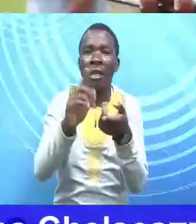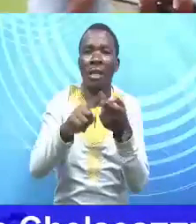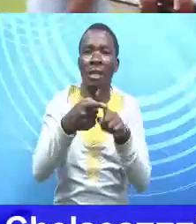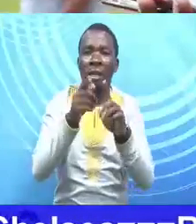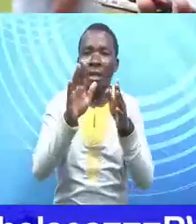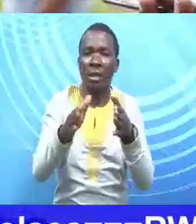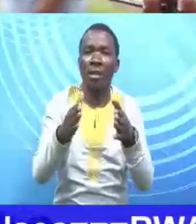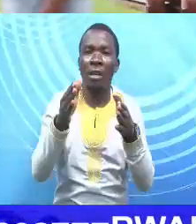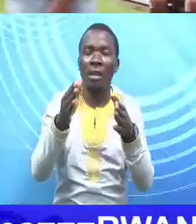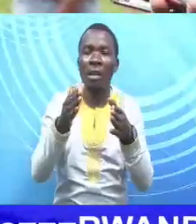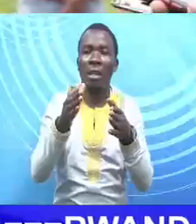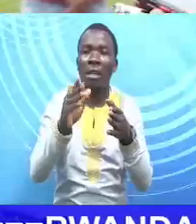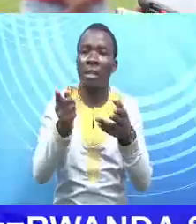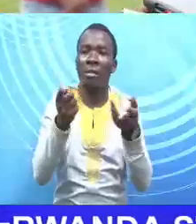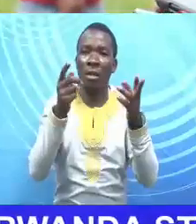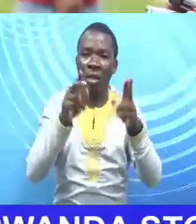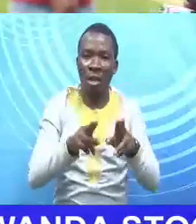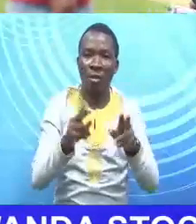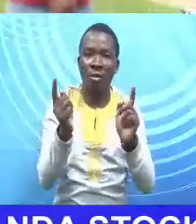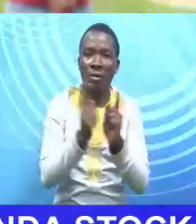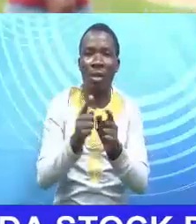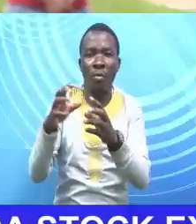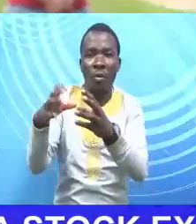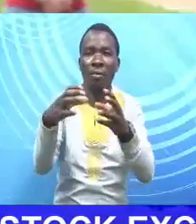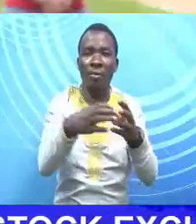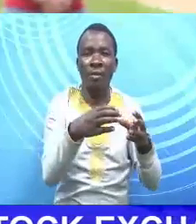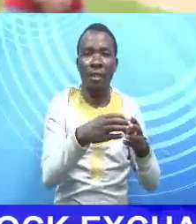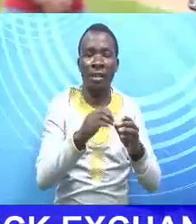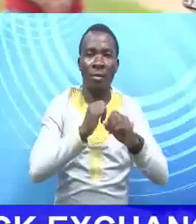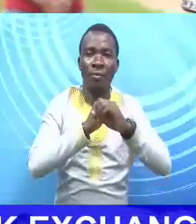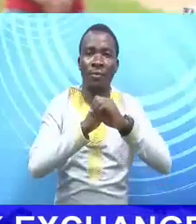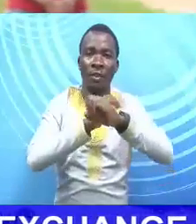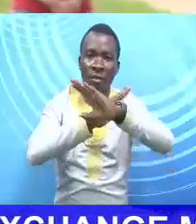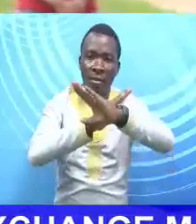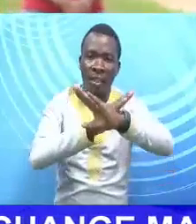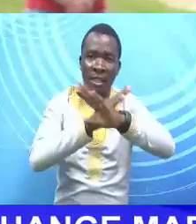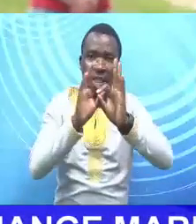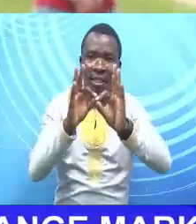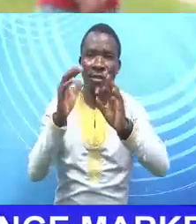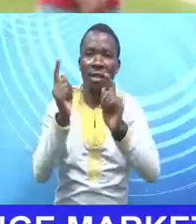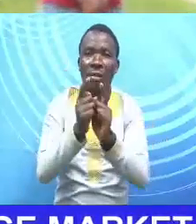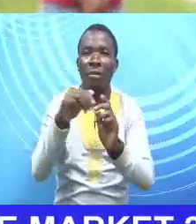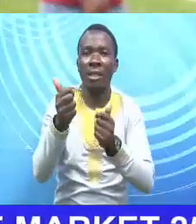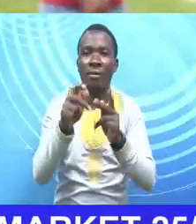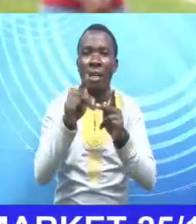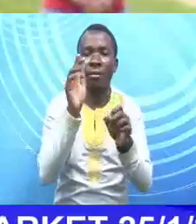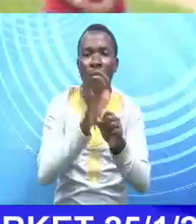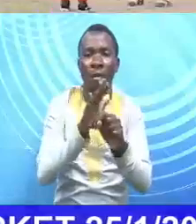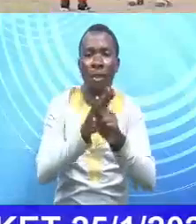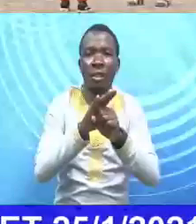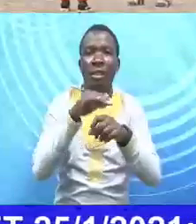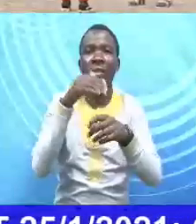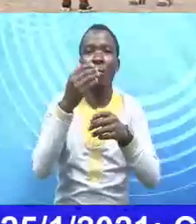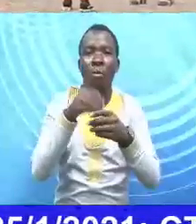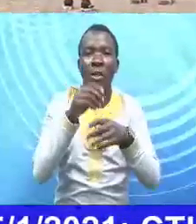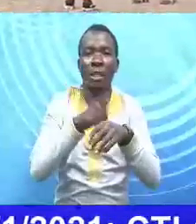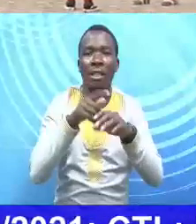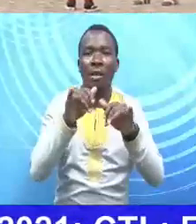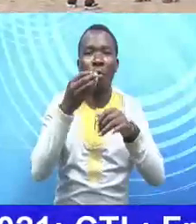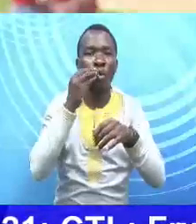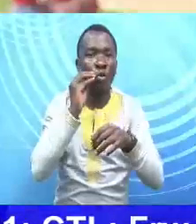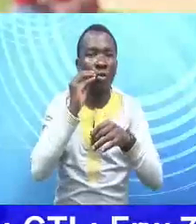guhurira amagurupe niba ushaka kunywa icupa ukarinywa wenyine mu rugo, wirinda nyine ikintu cyaguza n'abandi bantu benshi kugira ngo twirinde kugira ibyago mu Banyarwanda. Ku ruhande rwa polisi